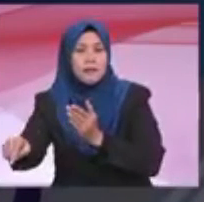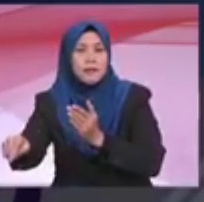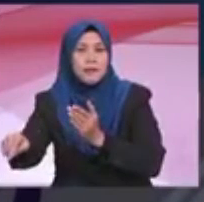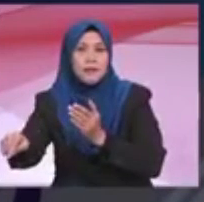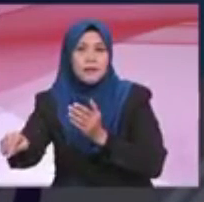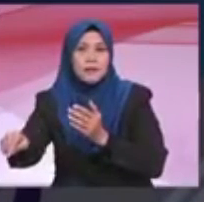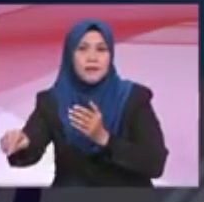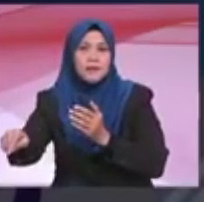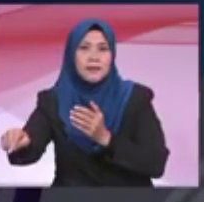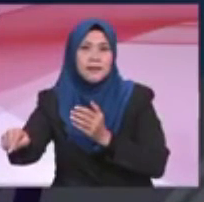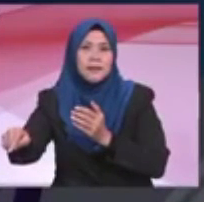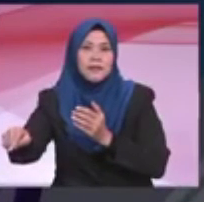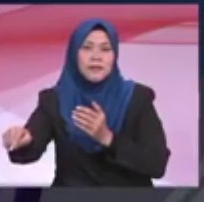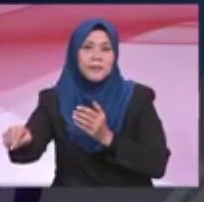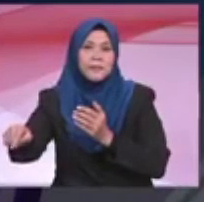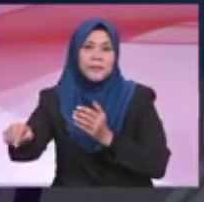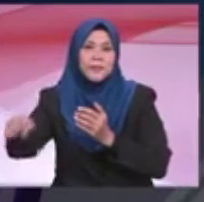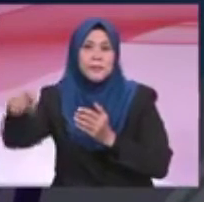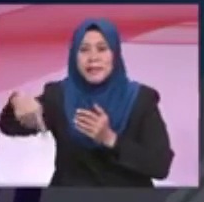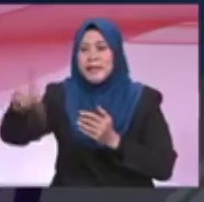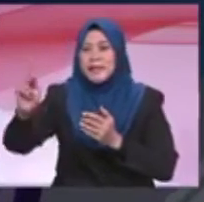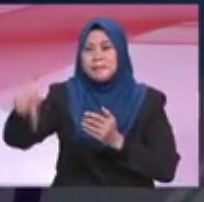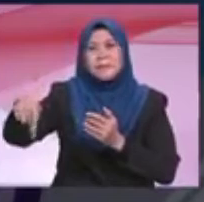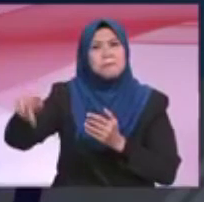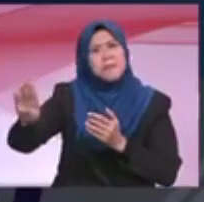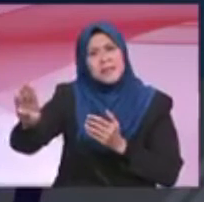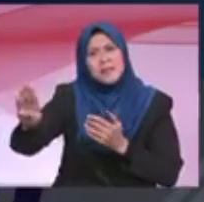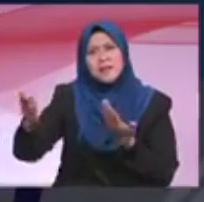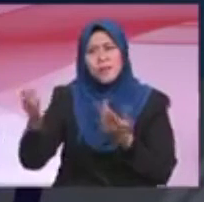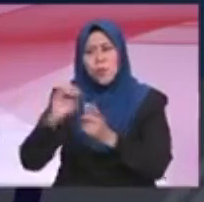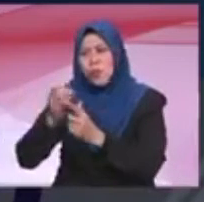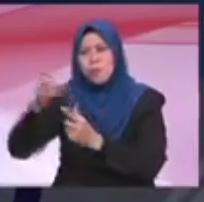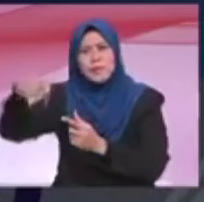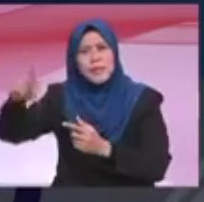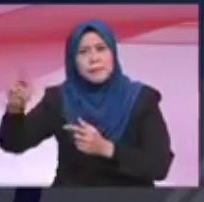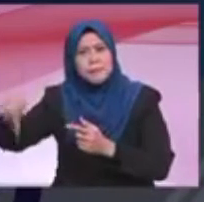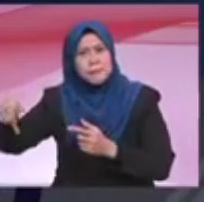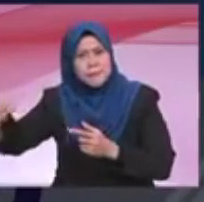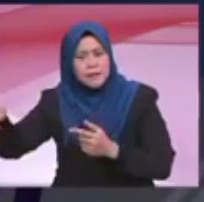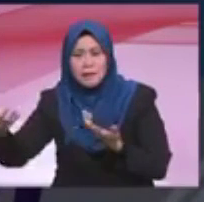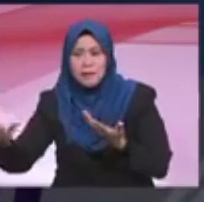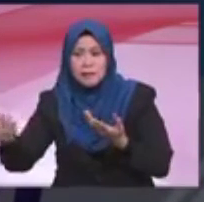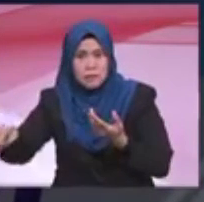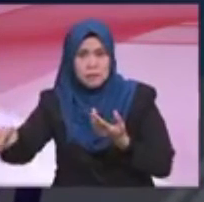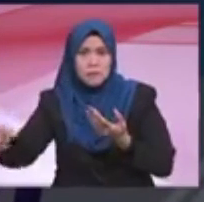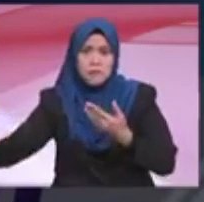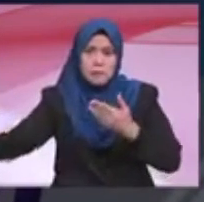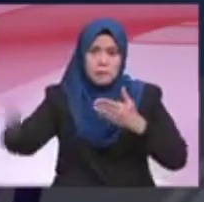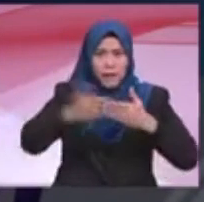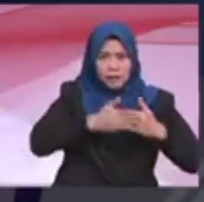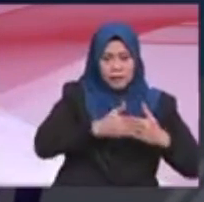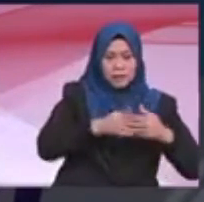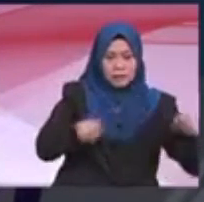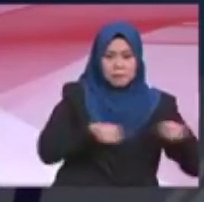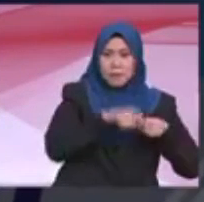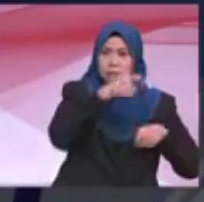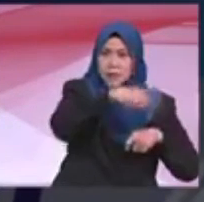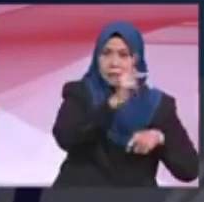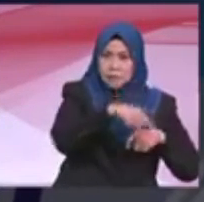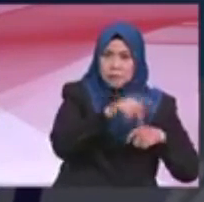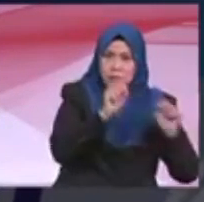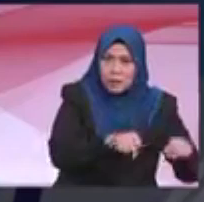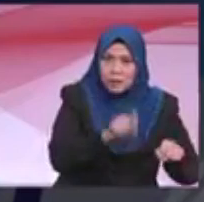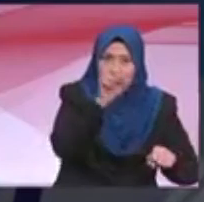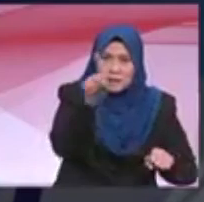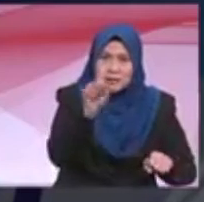di IMCO atau CMCO punya tempat. So dia boleh balik ke tempat sini yang kembali. Okay,